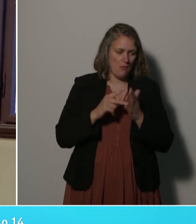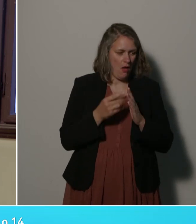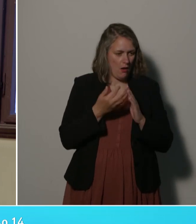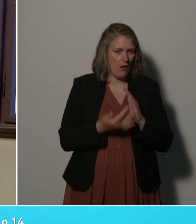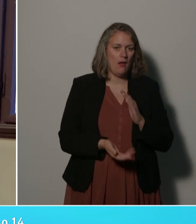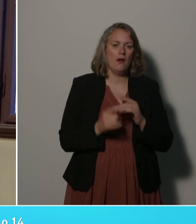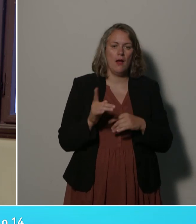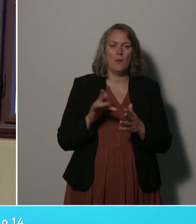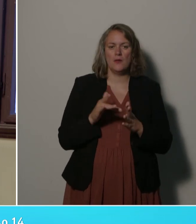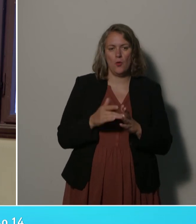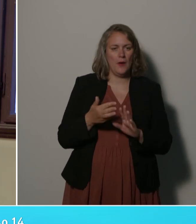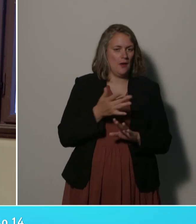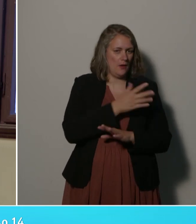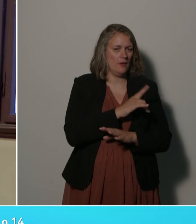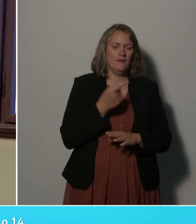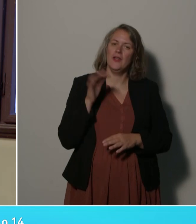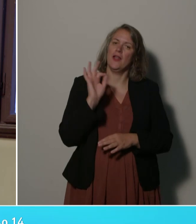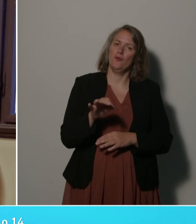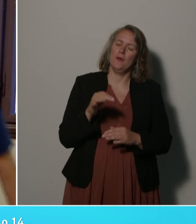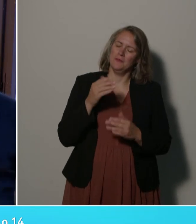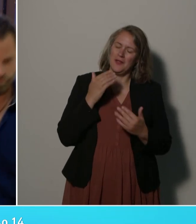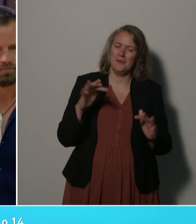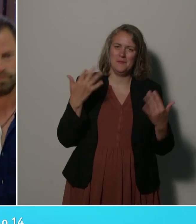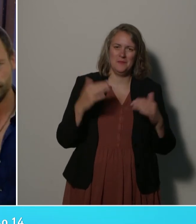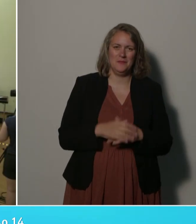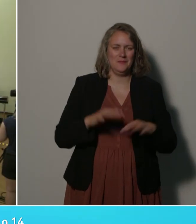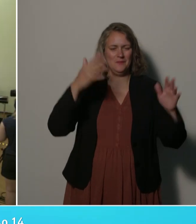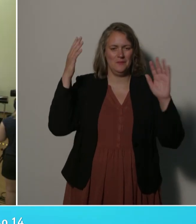mit den Argumenten, die davor genannt werden, zu. Dankeschön.